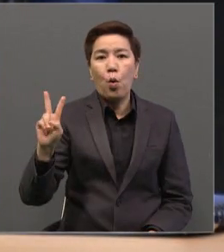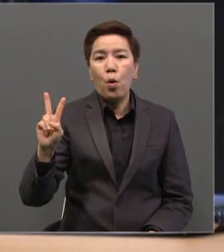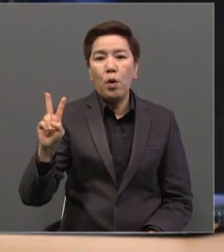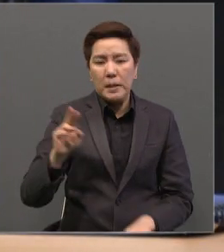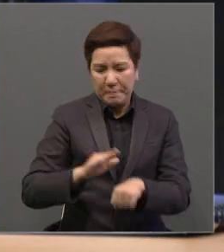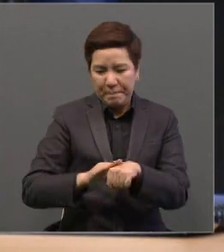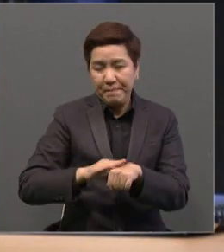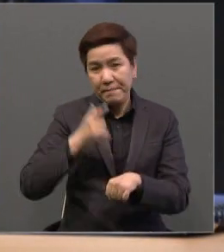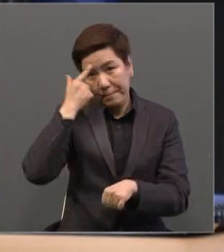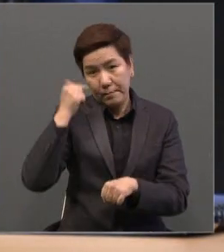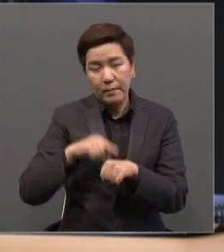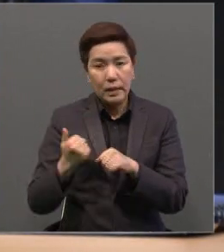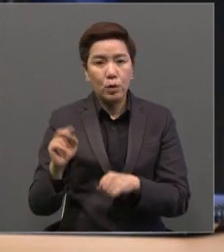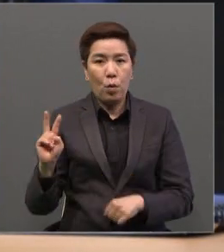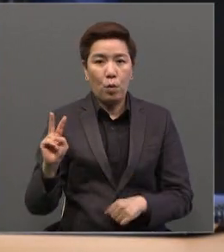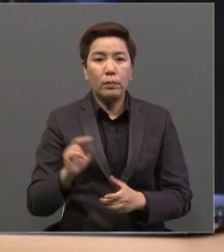สี